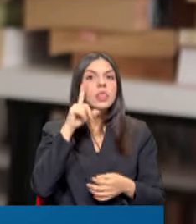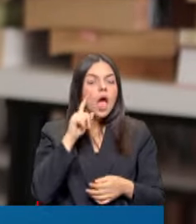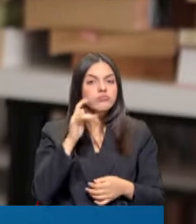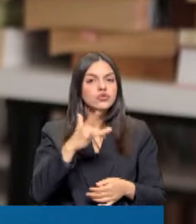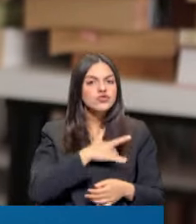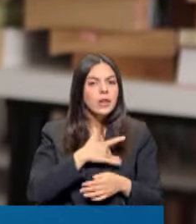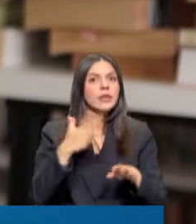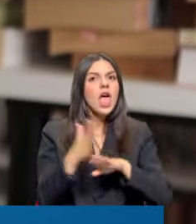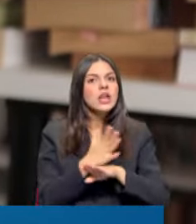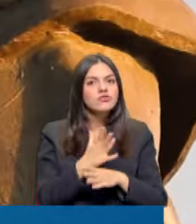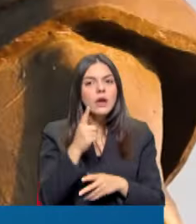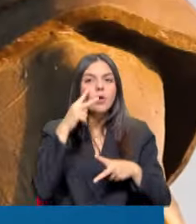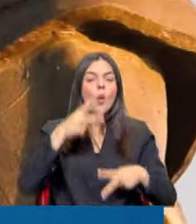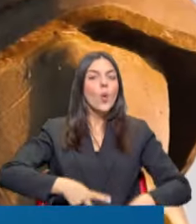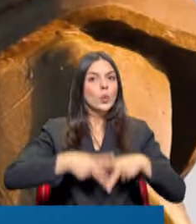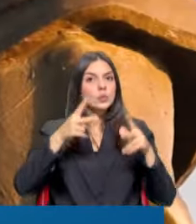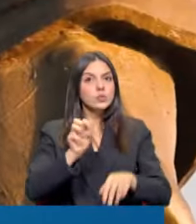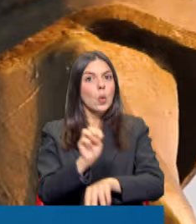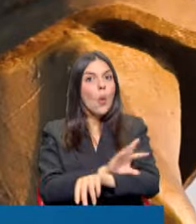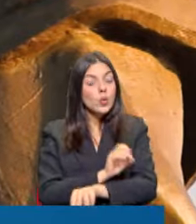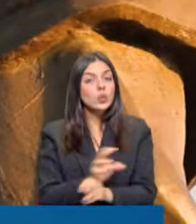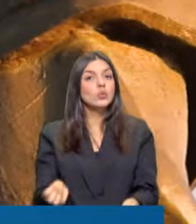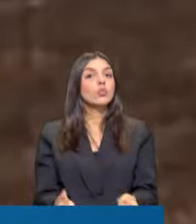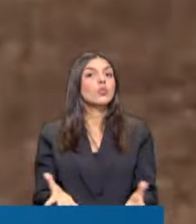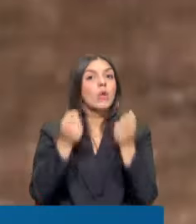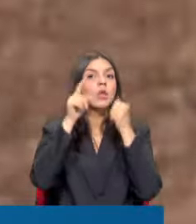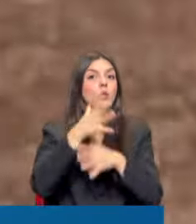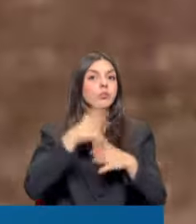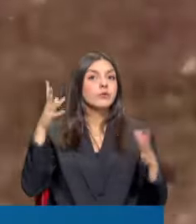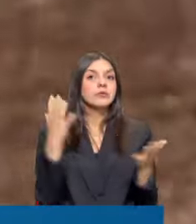namusunu, özgürlüğünü, onurunu kurtardı büyük zafer.